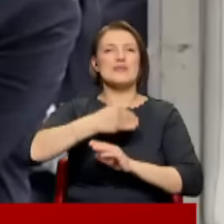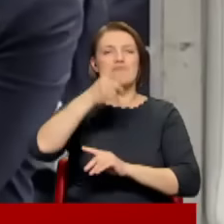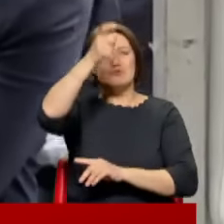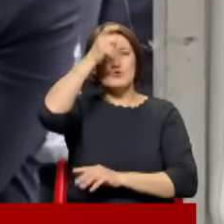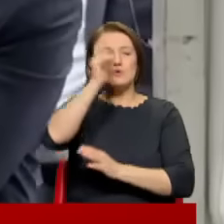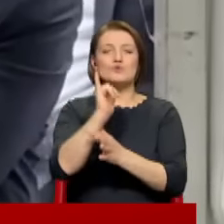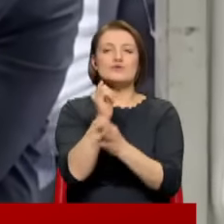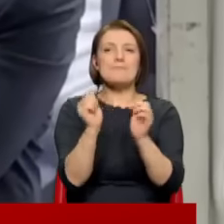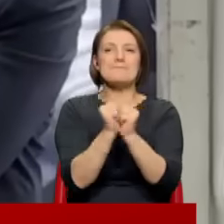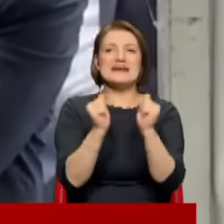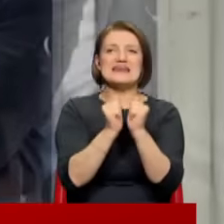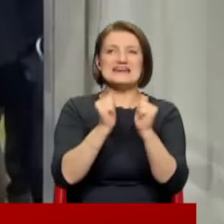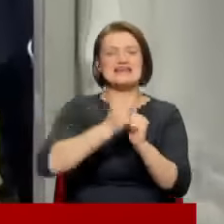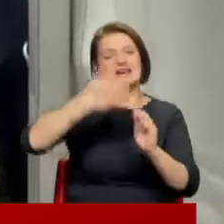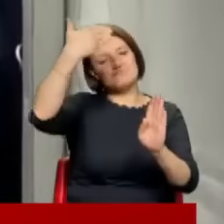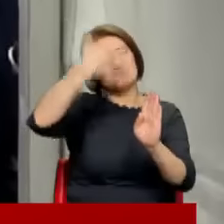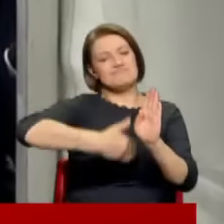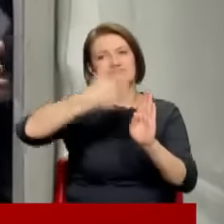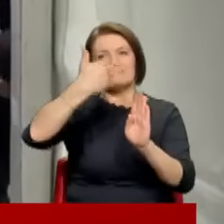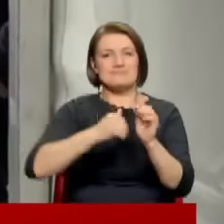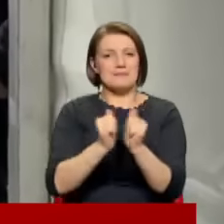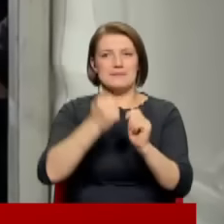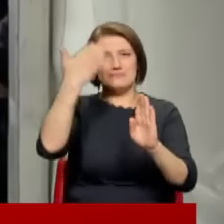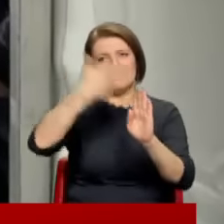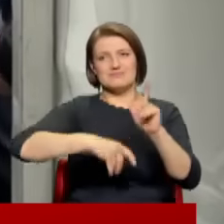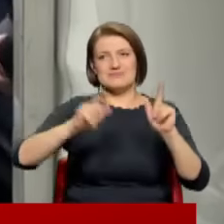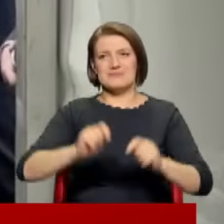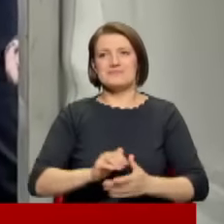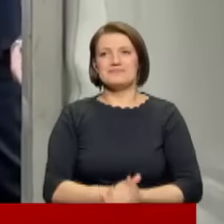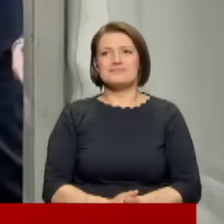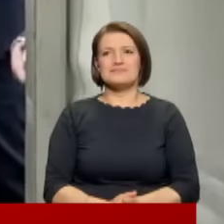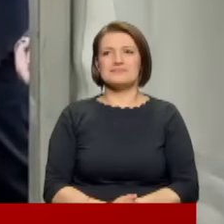usta ile birlikte bizzat kesti döneri.